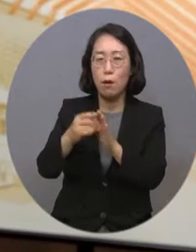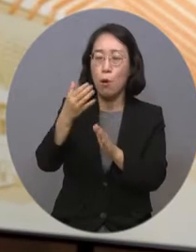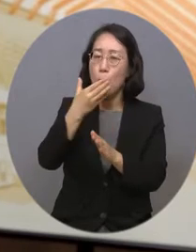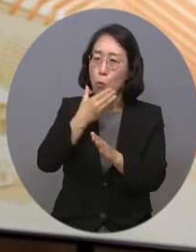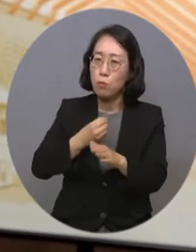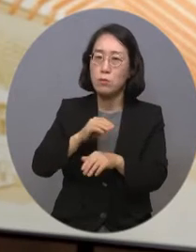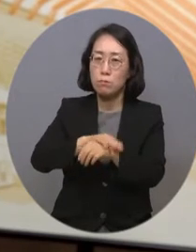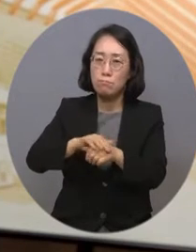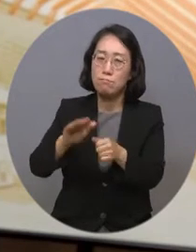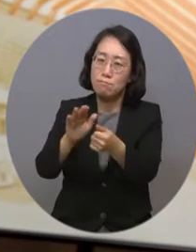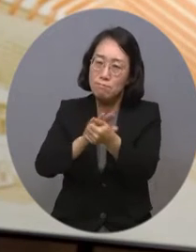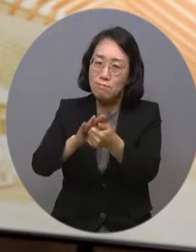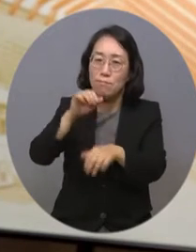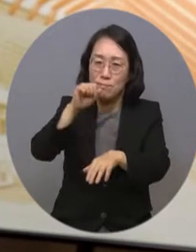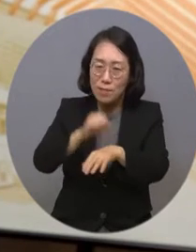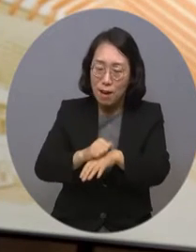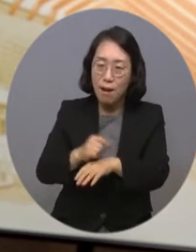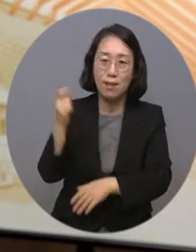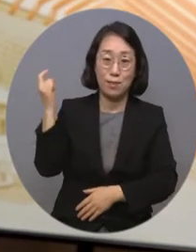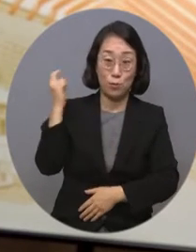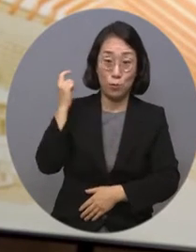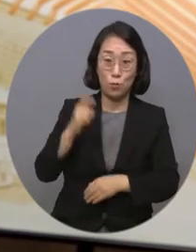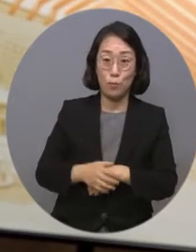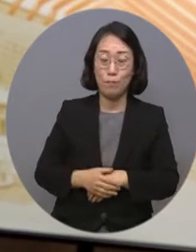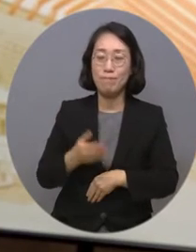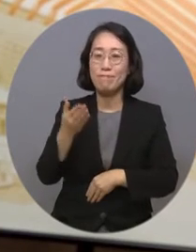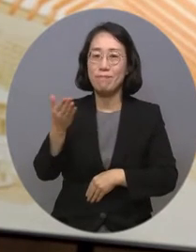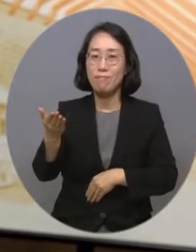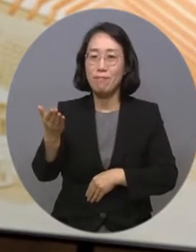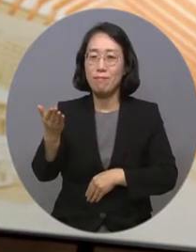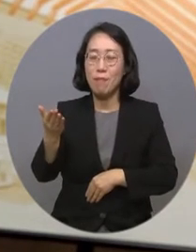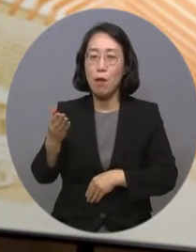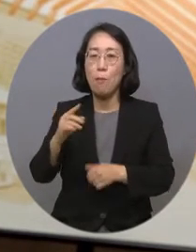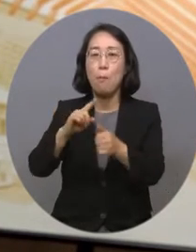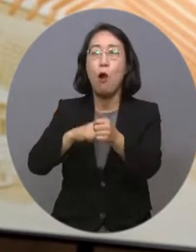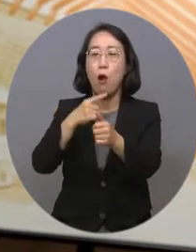잘 진행이 되고 있는 걸로 알고 있어요. 네. 그래서 군수님 별명 중에